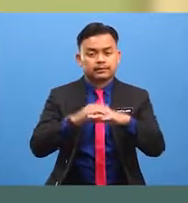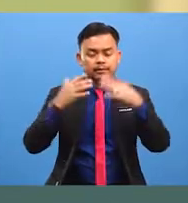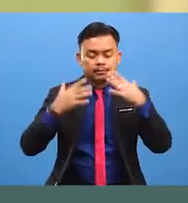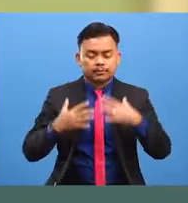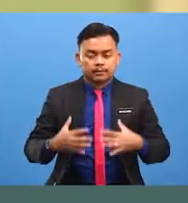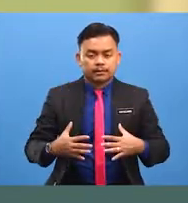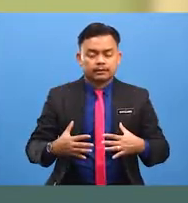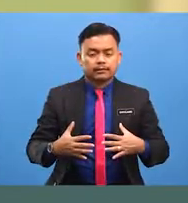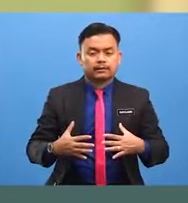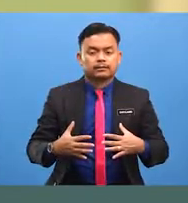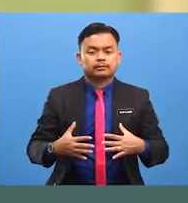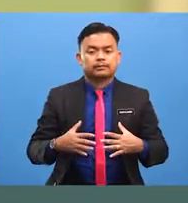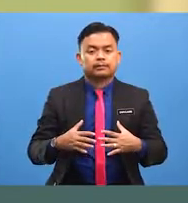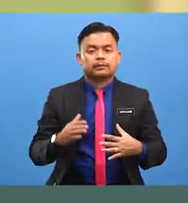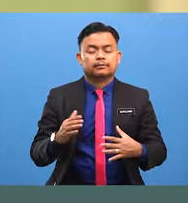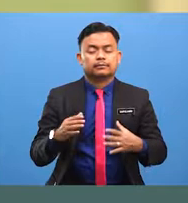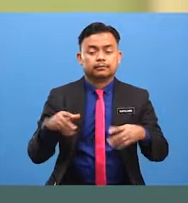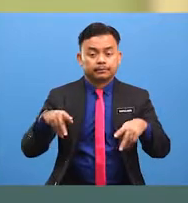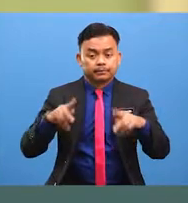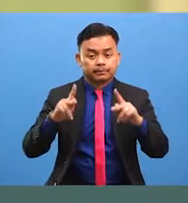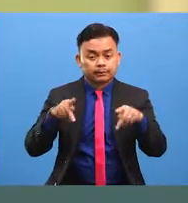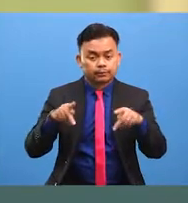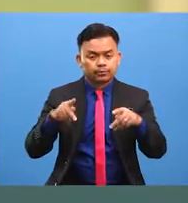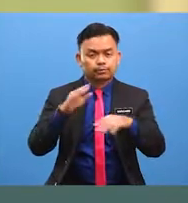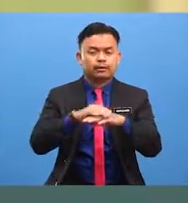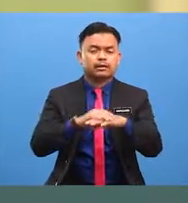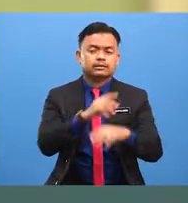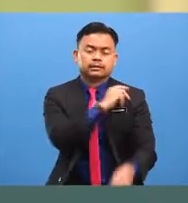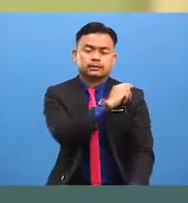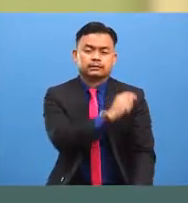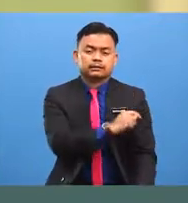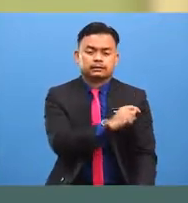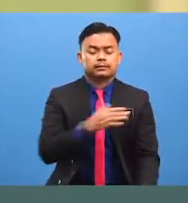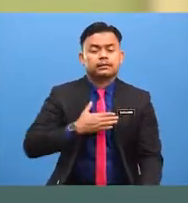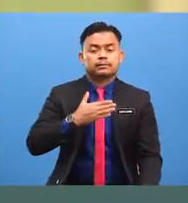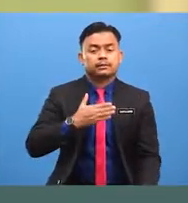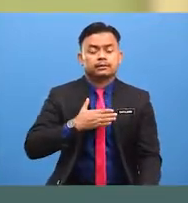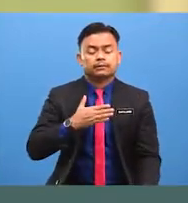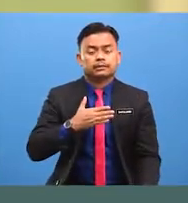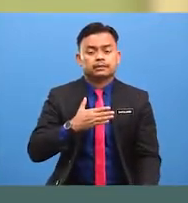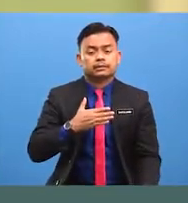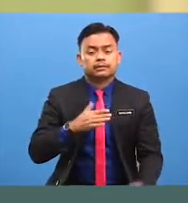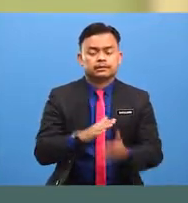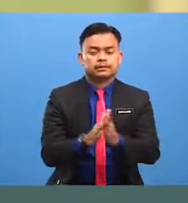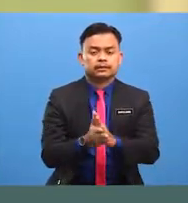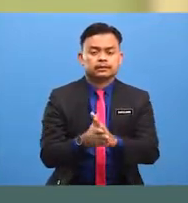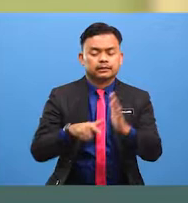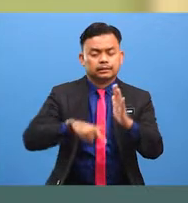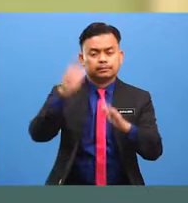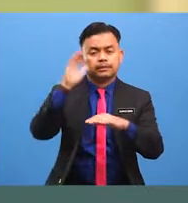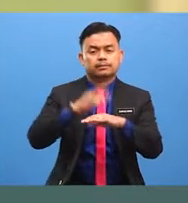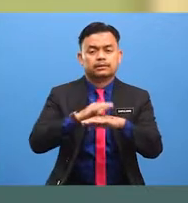tenaga. Oleh itu, pernafasan kita akan menjadi lebih banyak untuk